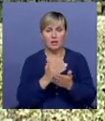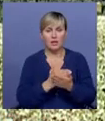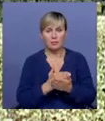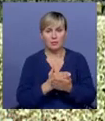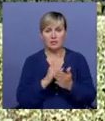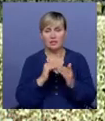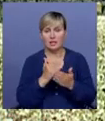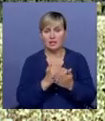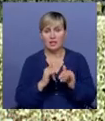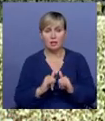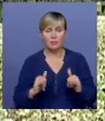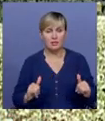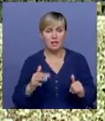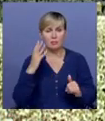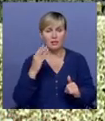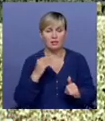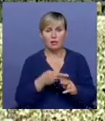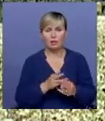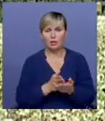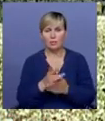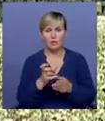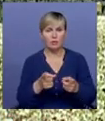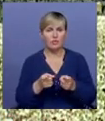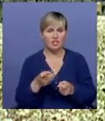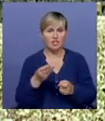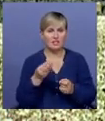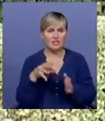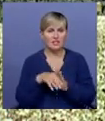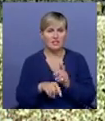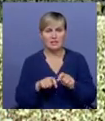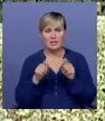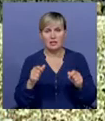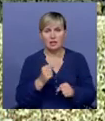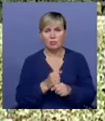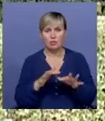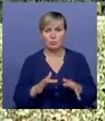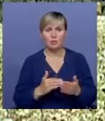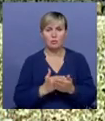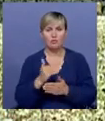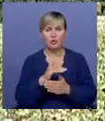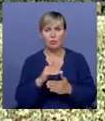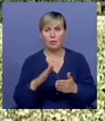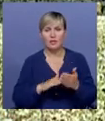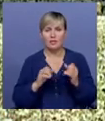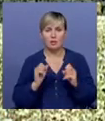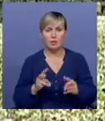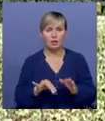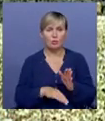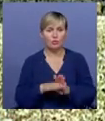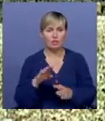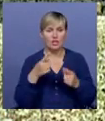стратегии развития Алматы, которая направлена на привлечение инвестиций, создание рабочих мест, повышение уровня безопасности и